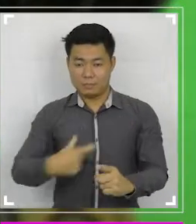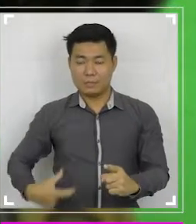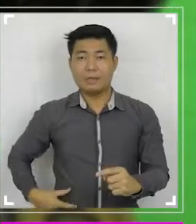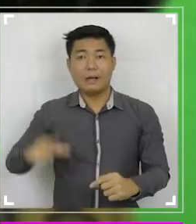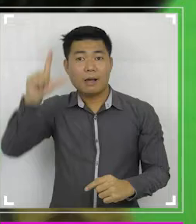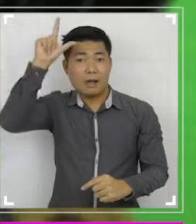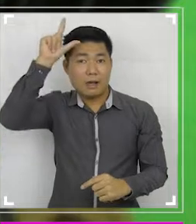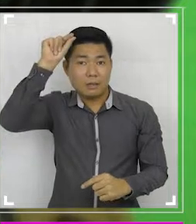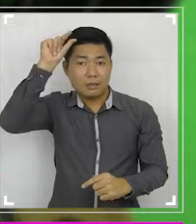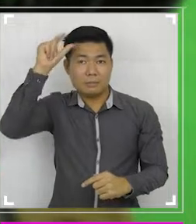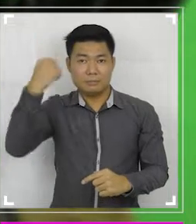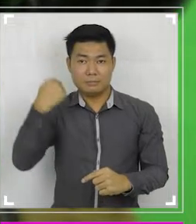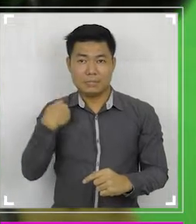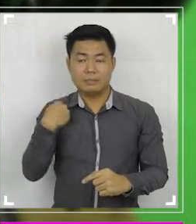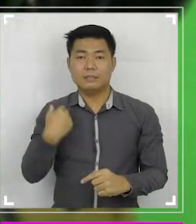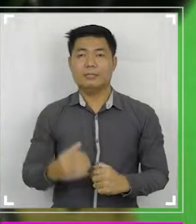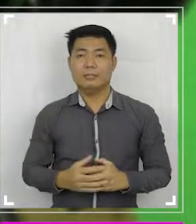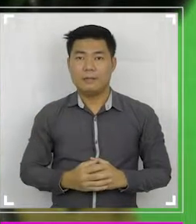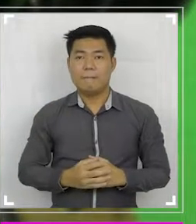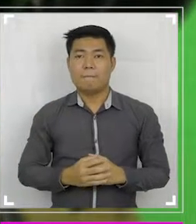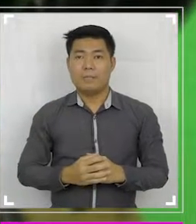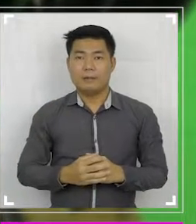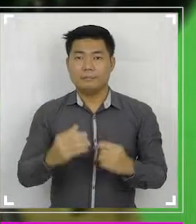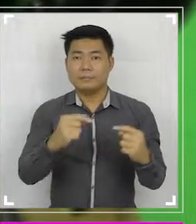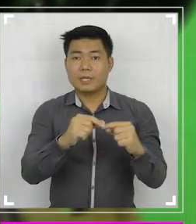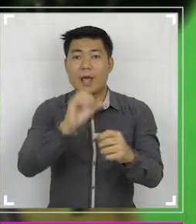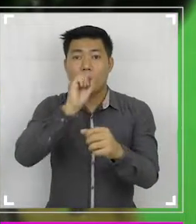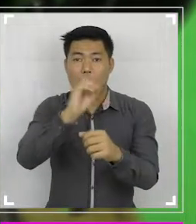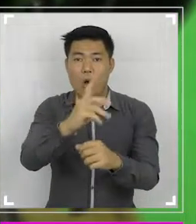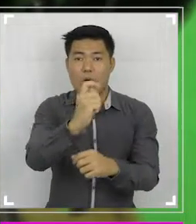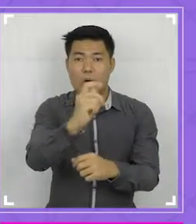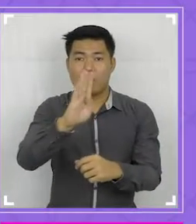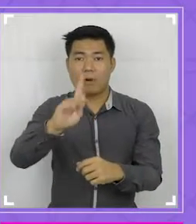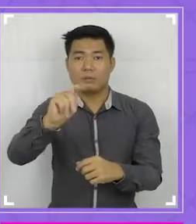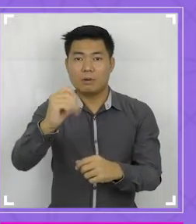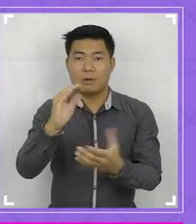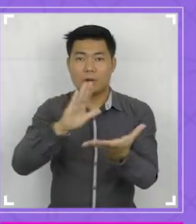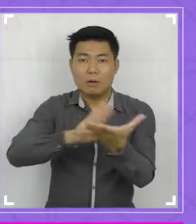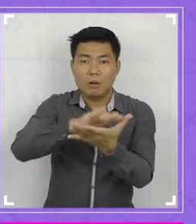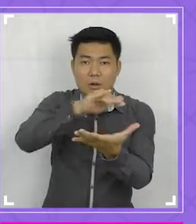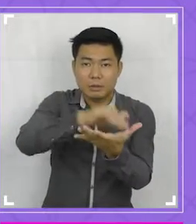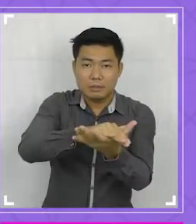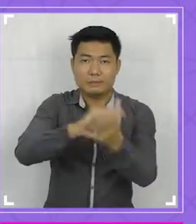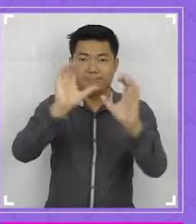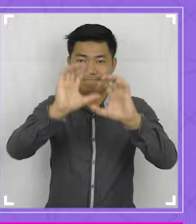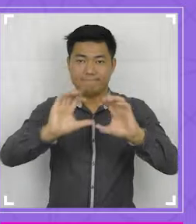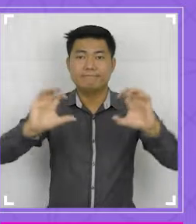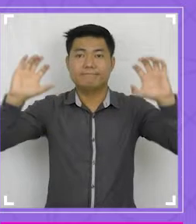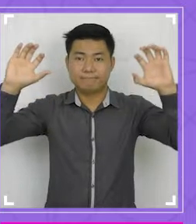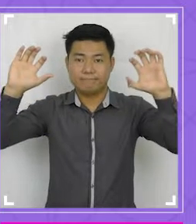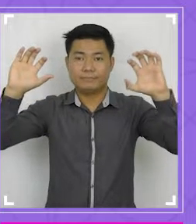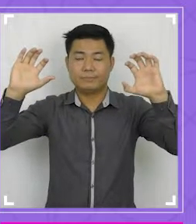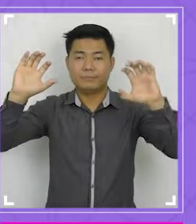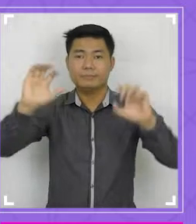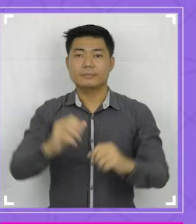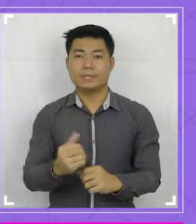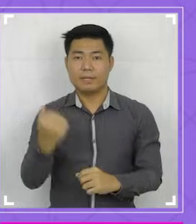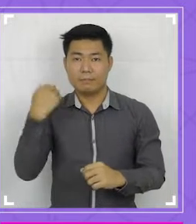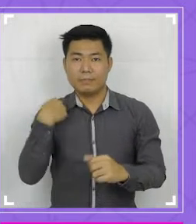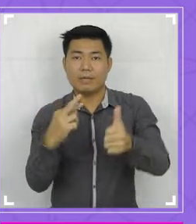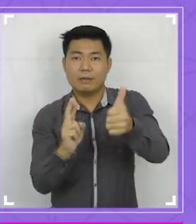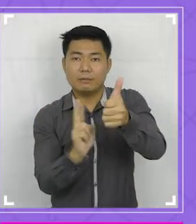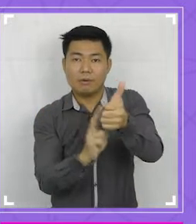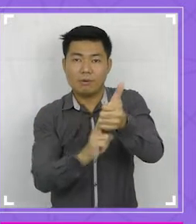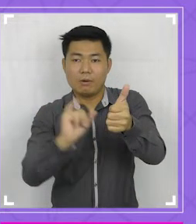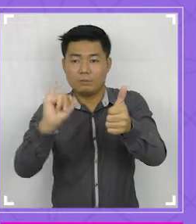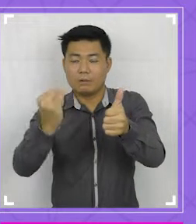สมเด็จพระเทพรัตนราชสุดาสยามบรมราชกุมารีให้กับองค์กรปกครองส่วนท้องถิ่นสถานศึกษาและส่วนราชการ